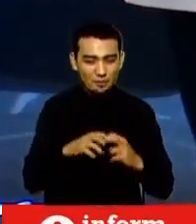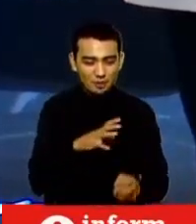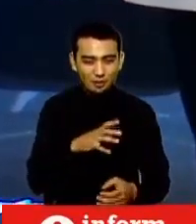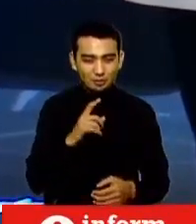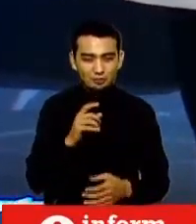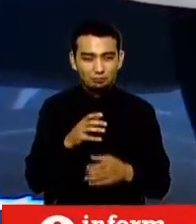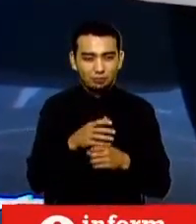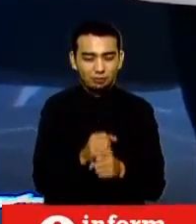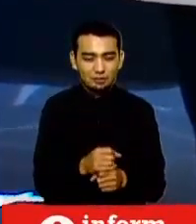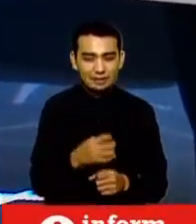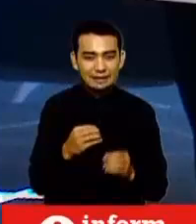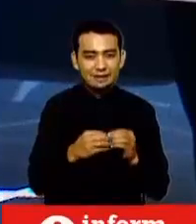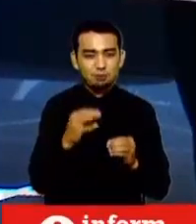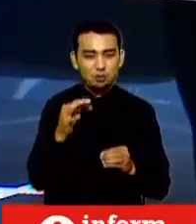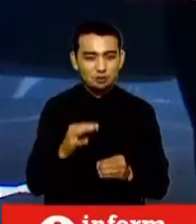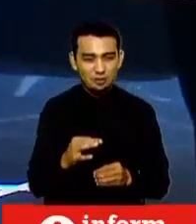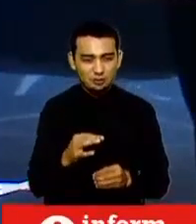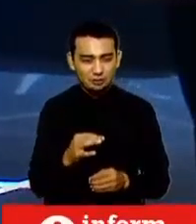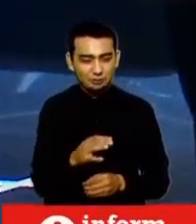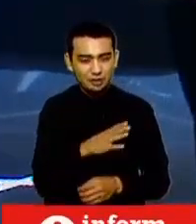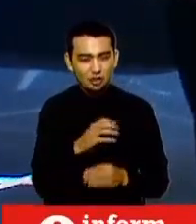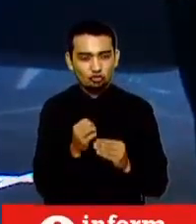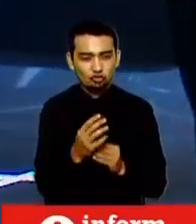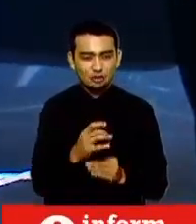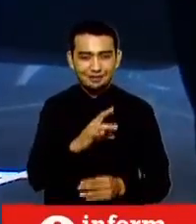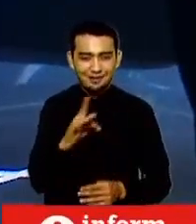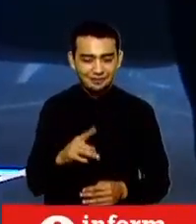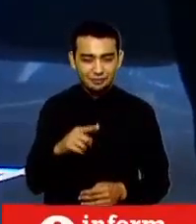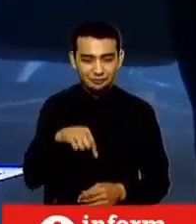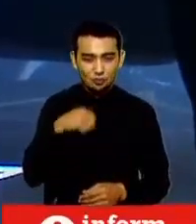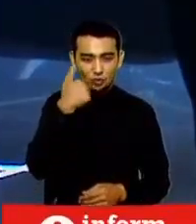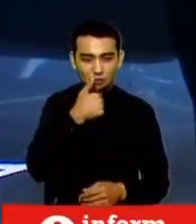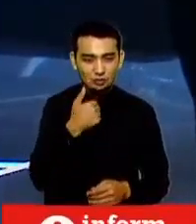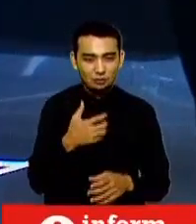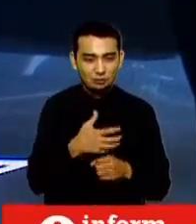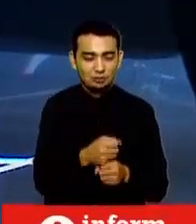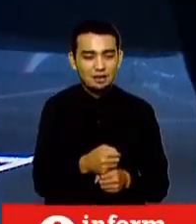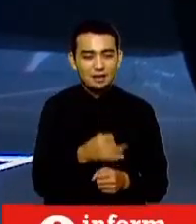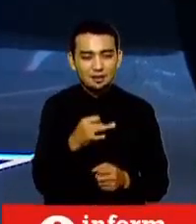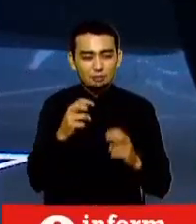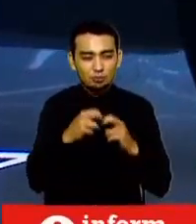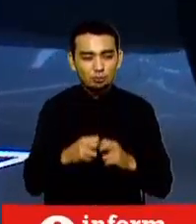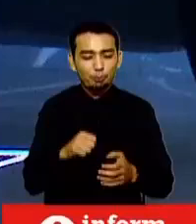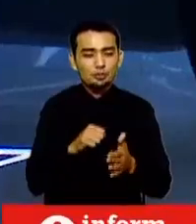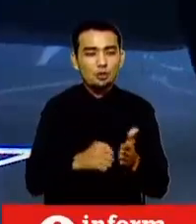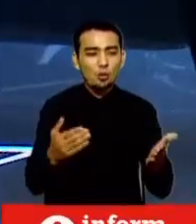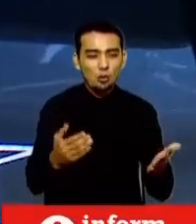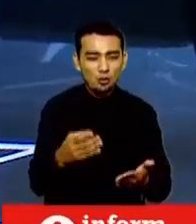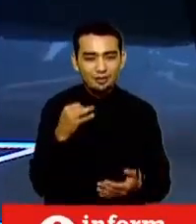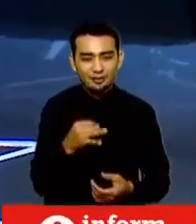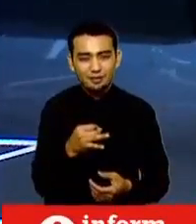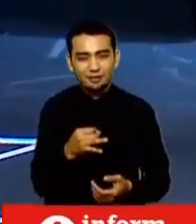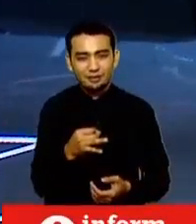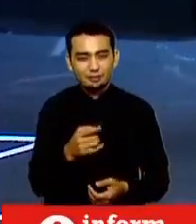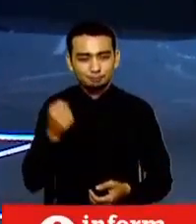на 10%, фосфорных в 14 раз за год. Наш корреспондент разбирался в причинах и в том, насколько это